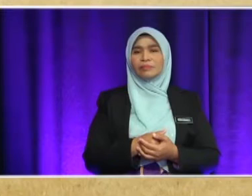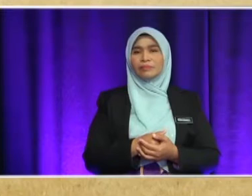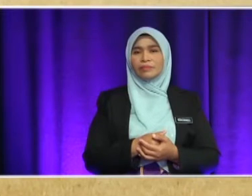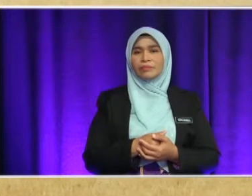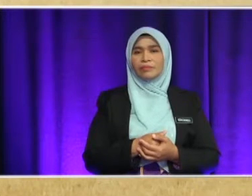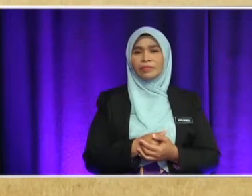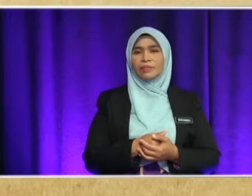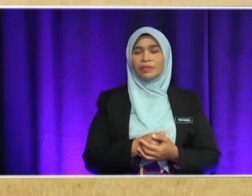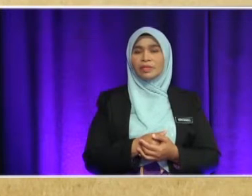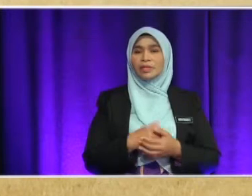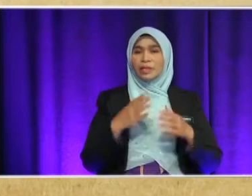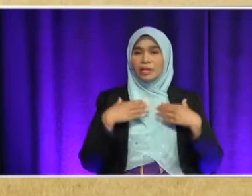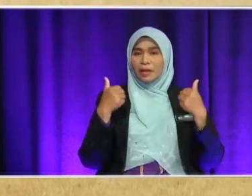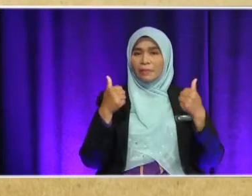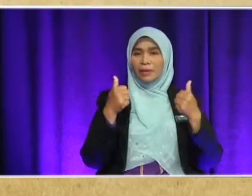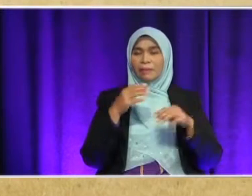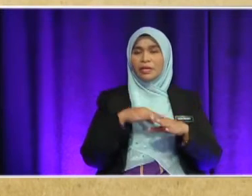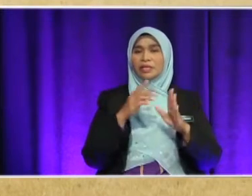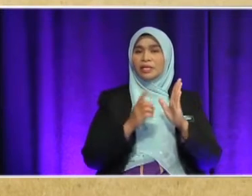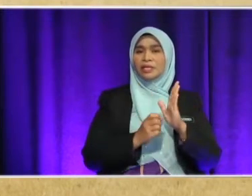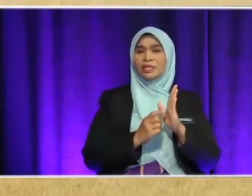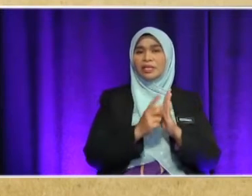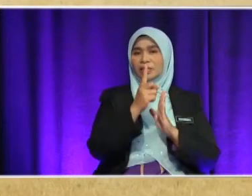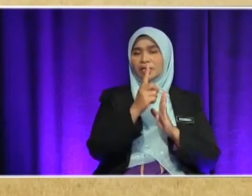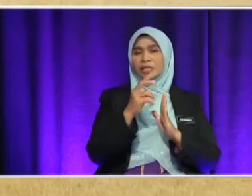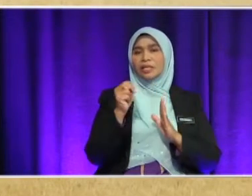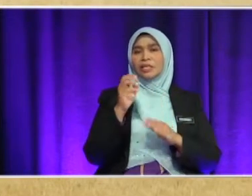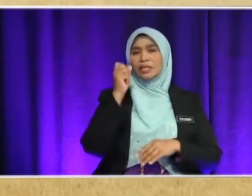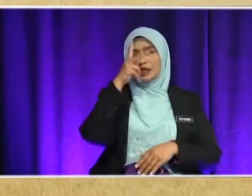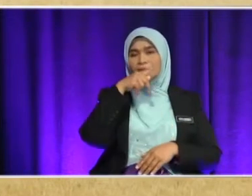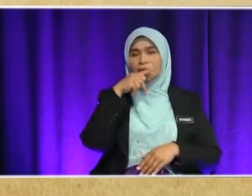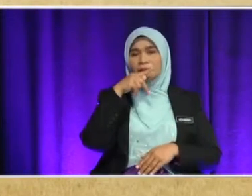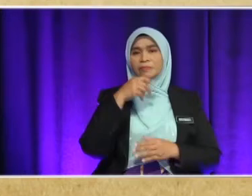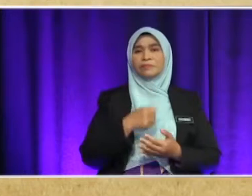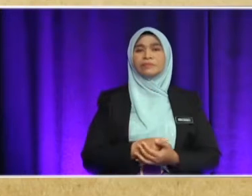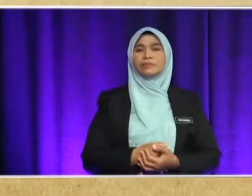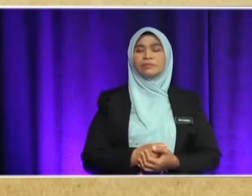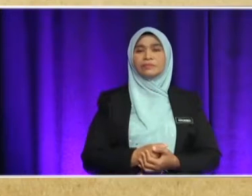hebatnya adalah pada ketinggian akhlak mereka juga oke Setujukah anda